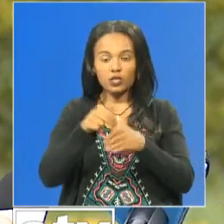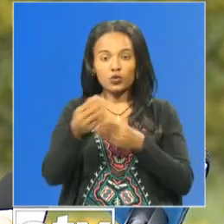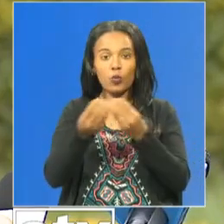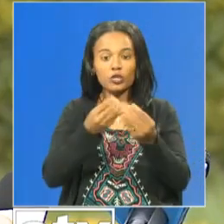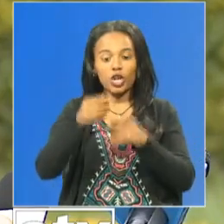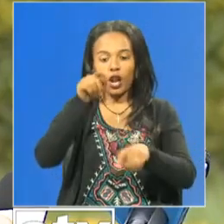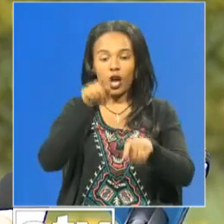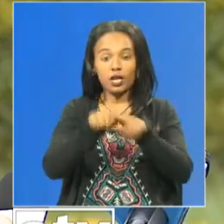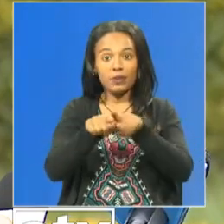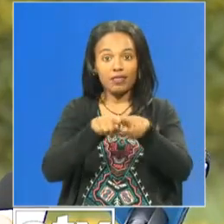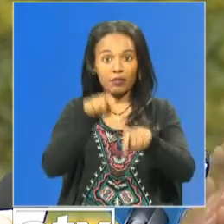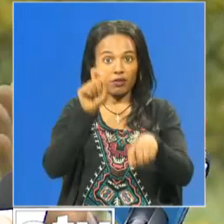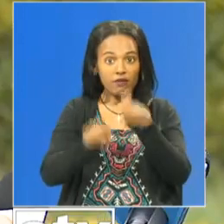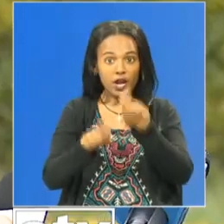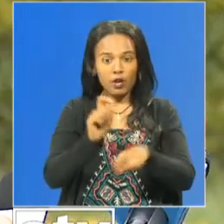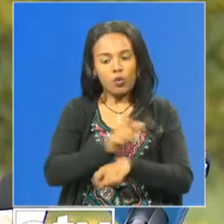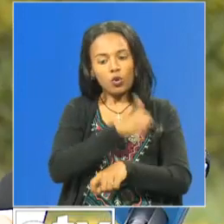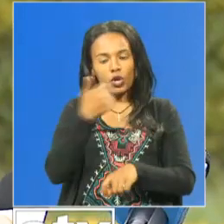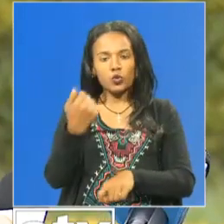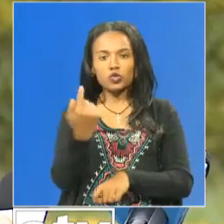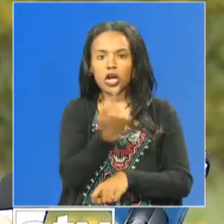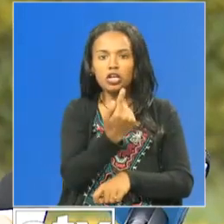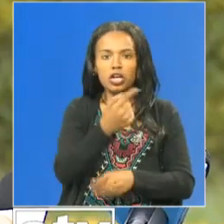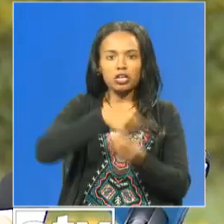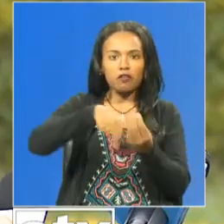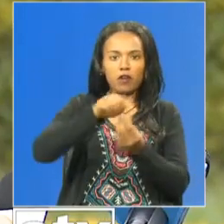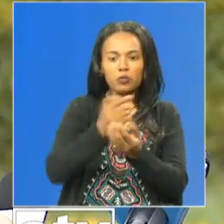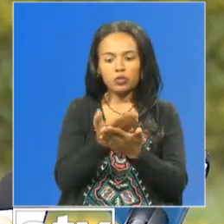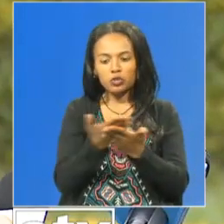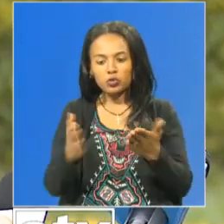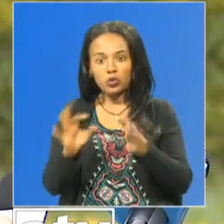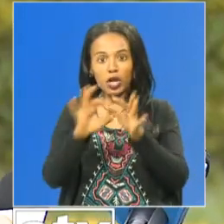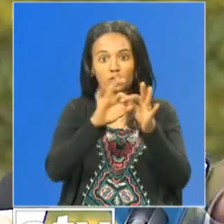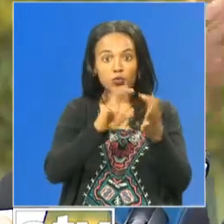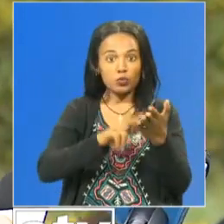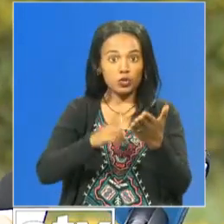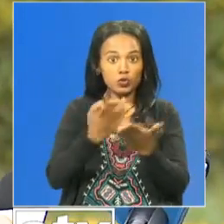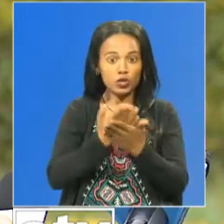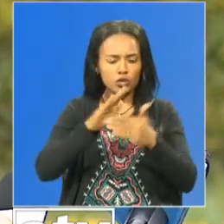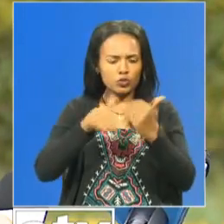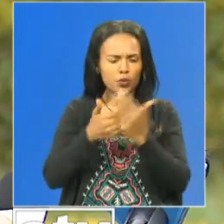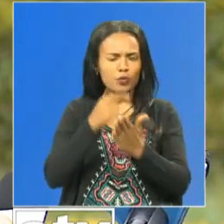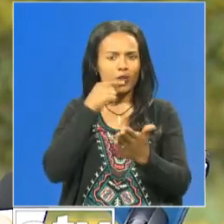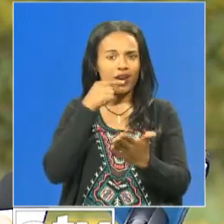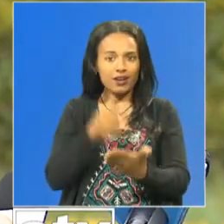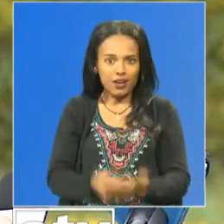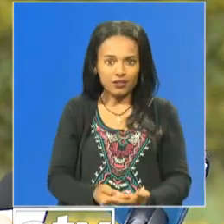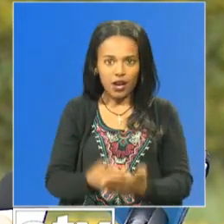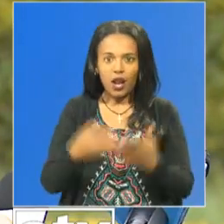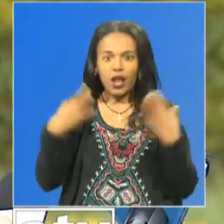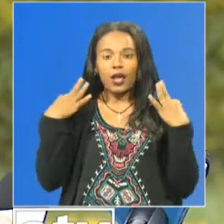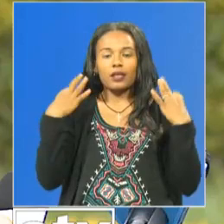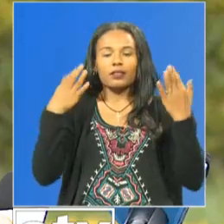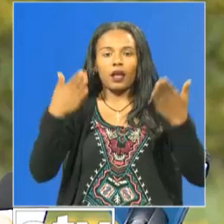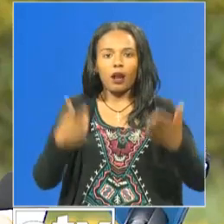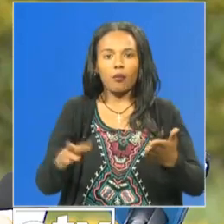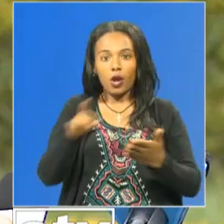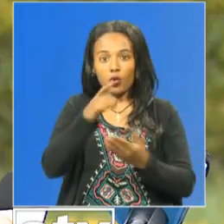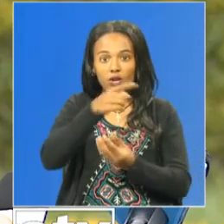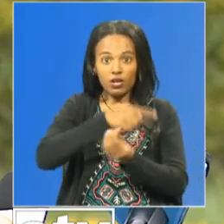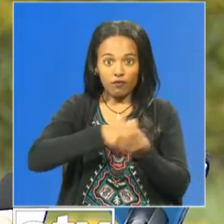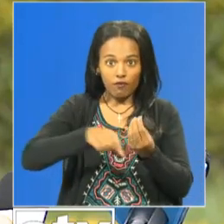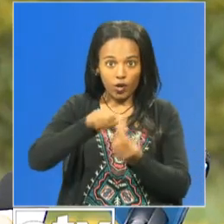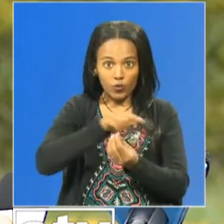አግሪመንት የምንፈራረመው። ና ሌሎች አንዳንድ የኢንቫይሮንመንት ኢሹ ተያይዞ የሚነሱ ነገሮችንም ሁሉ አረጋግጠናል። ጤናማ የሆነ